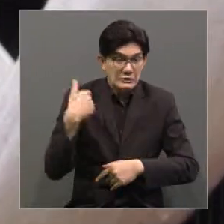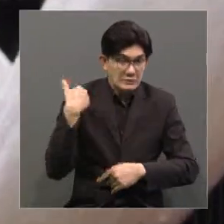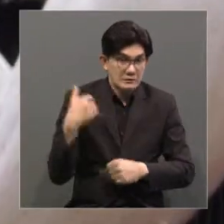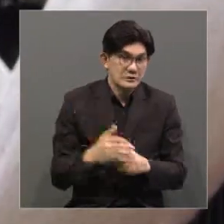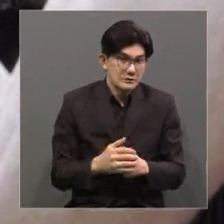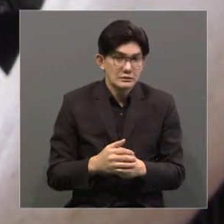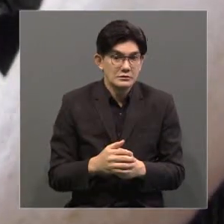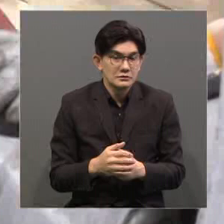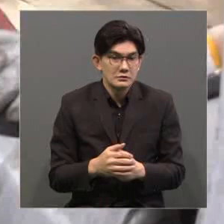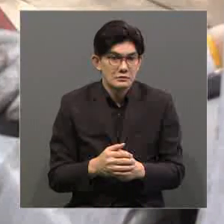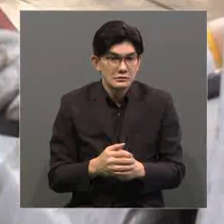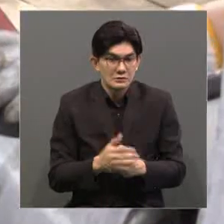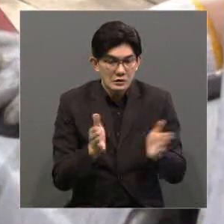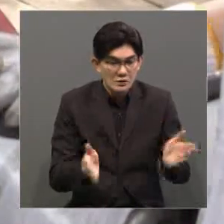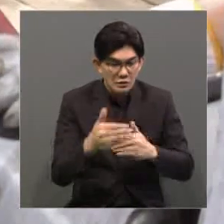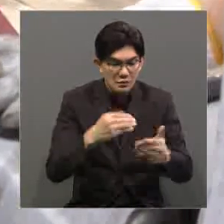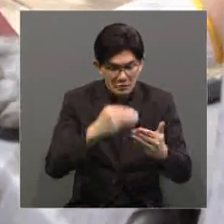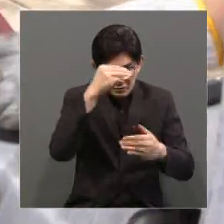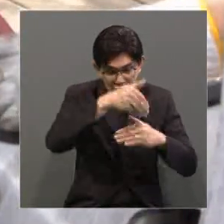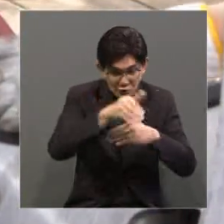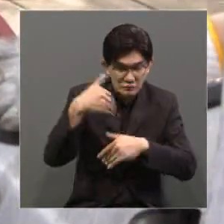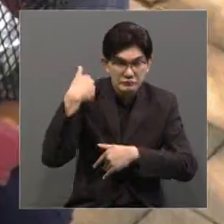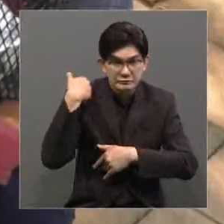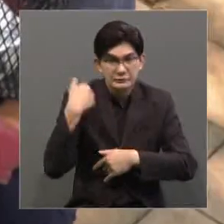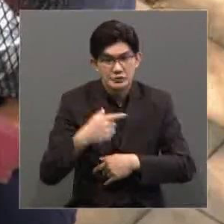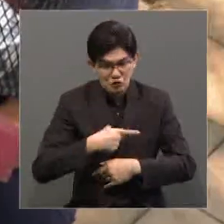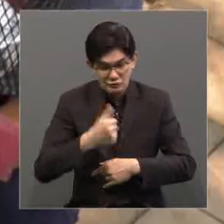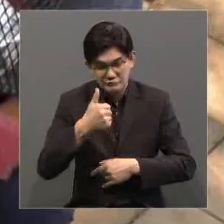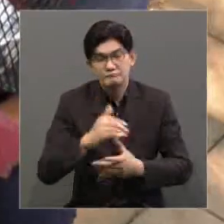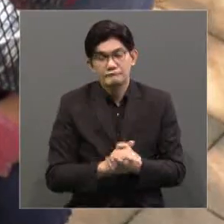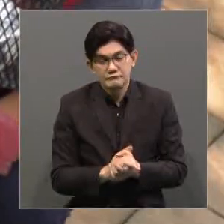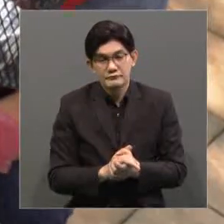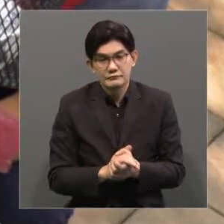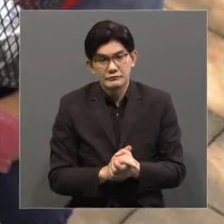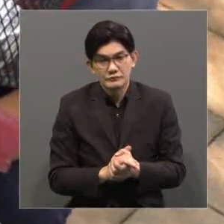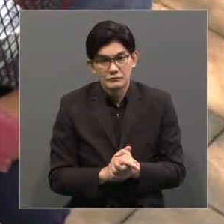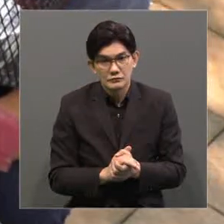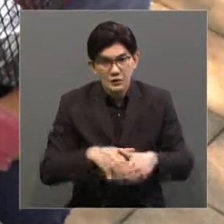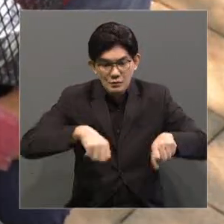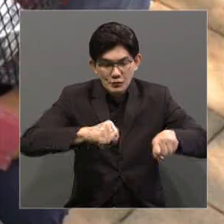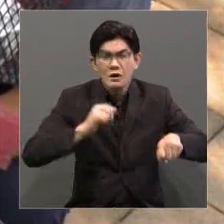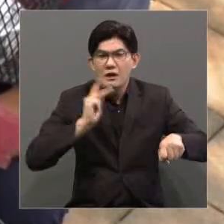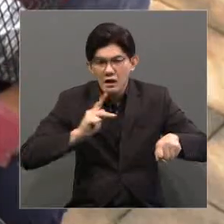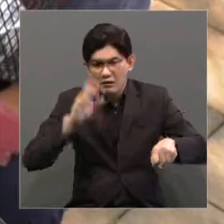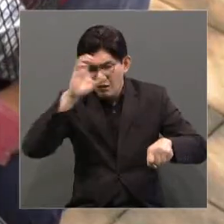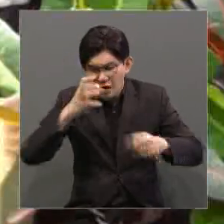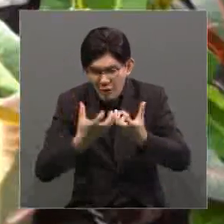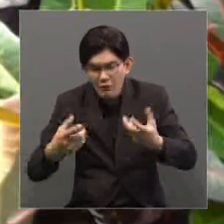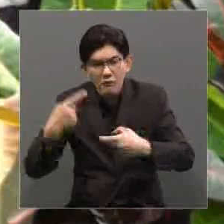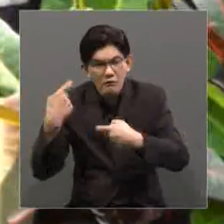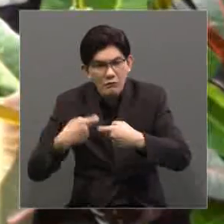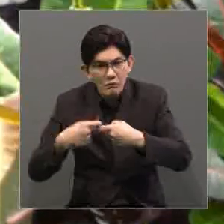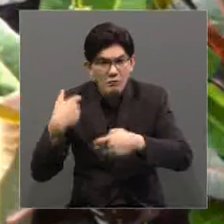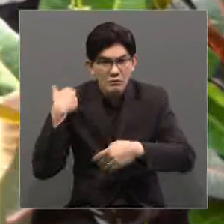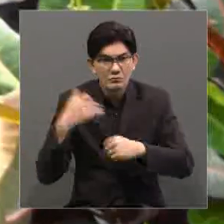มันนอกเหนือจากในห้องเรียนครับนอกกรอบดีครับชอบครับอยากจะเป็นรถเก่าๆครับที่หาอะไรไม่ได้อะไรอย่างเงี้ยครับ